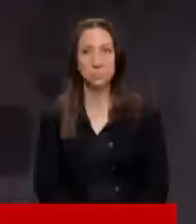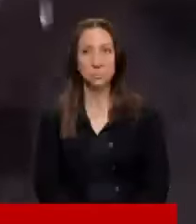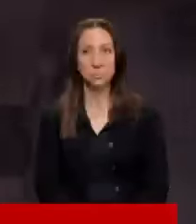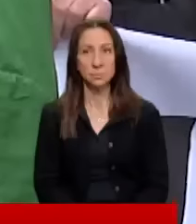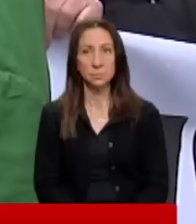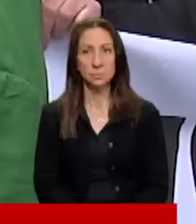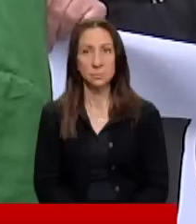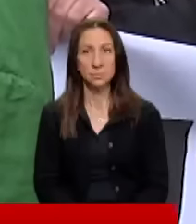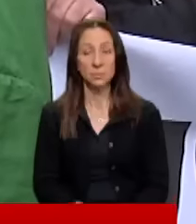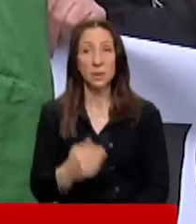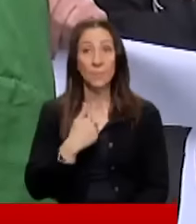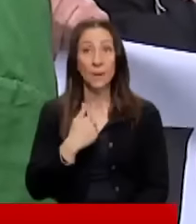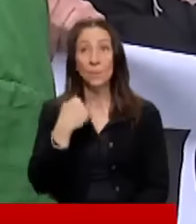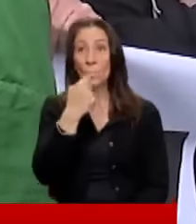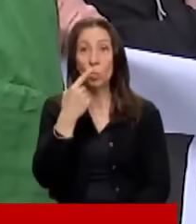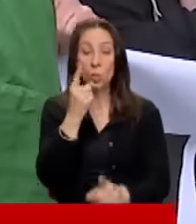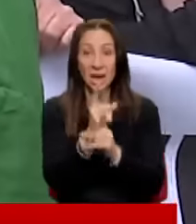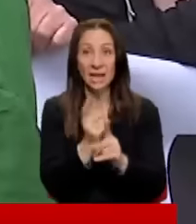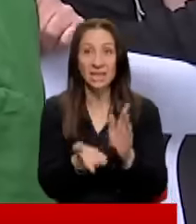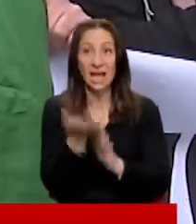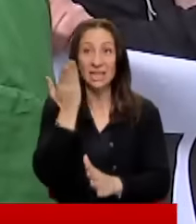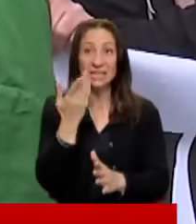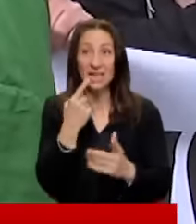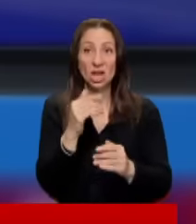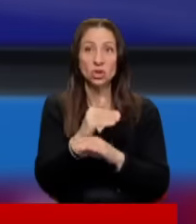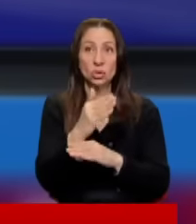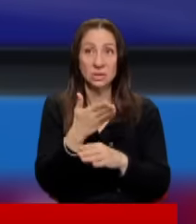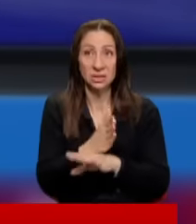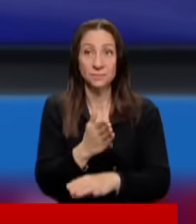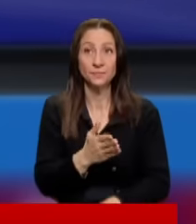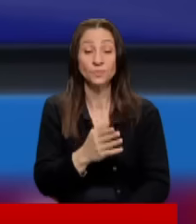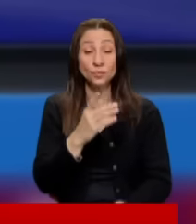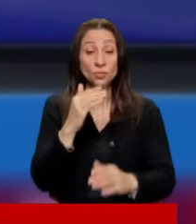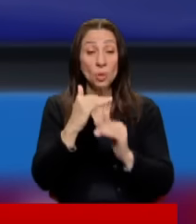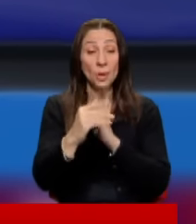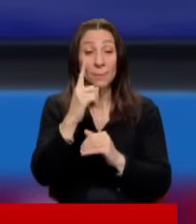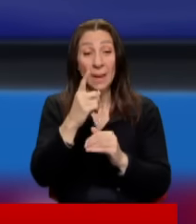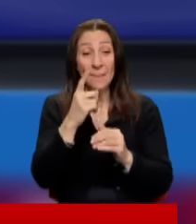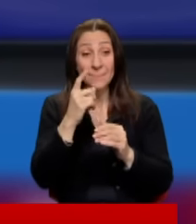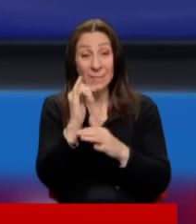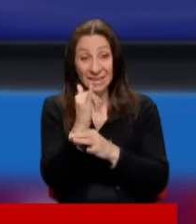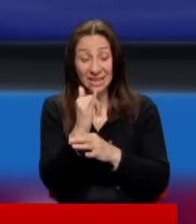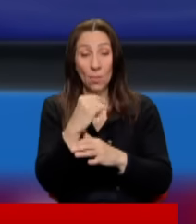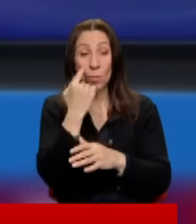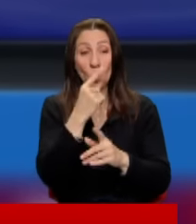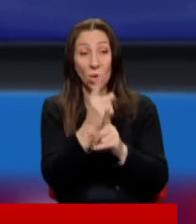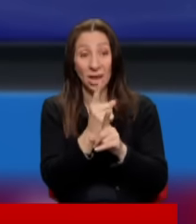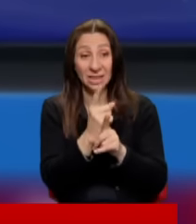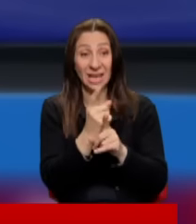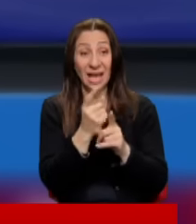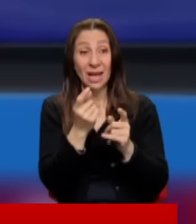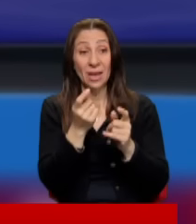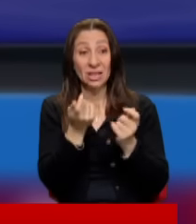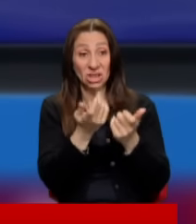Başkentte Ben mülakat kalkarsa diye yaşıyorum gerçekten toplumda bir meslekte mülakatla person alınacaksa